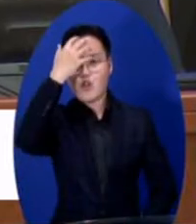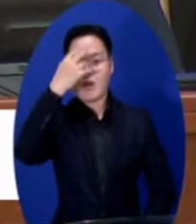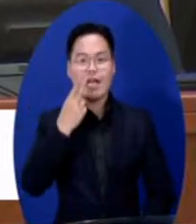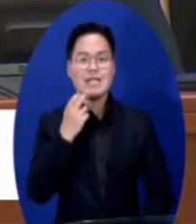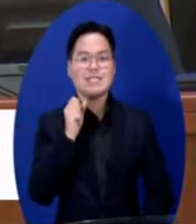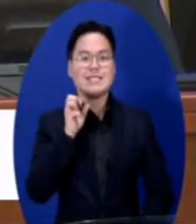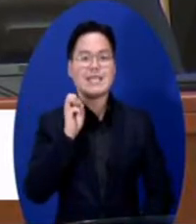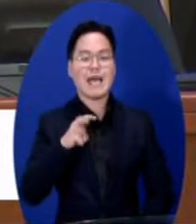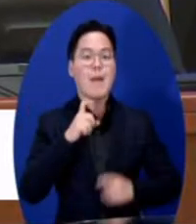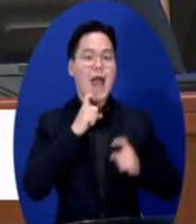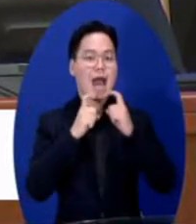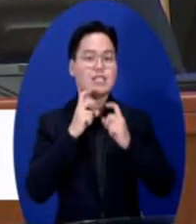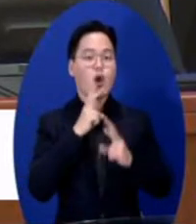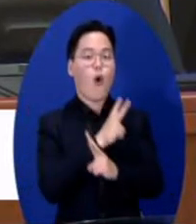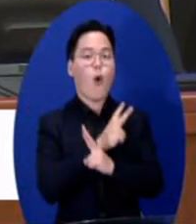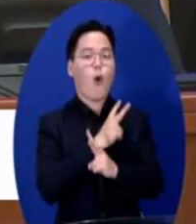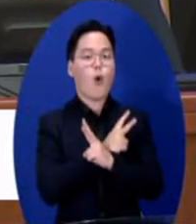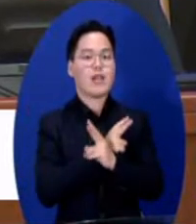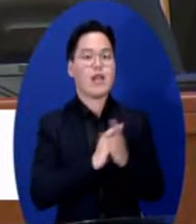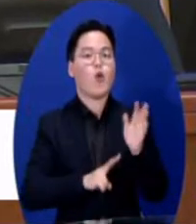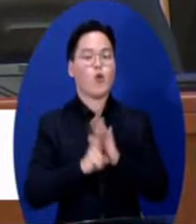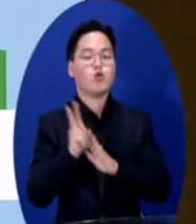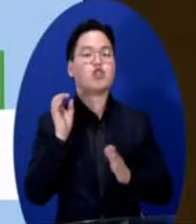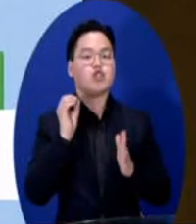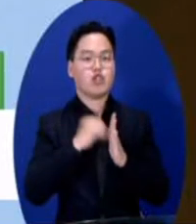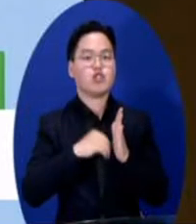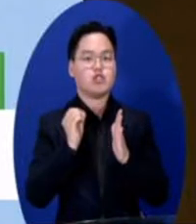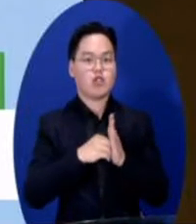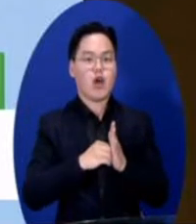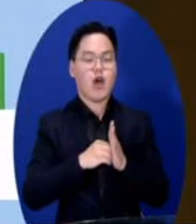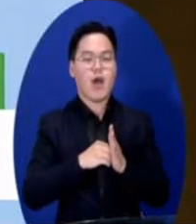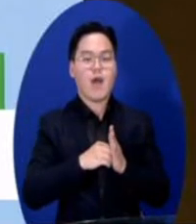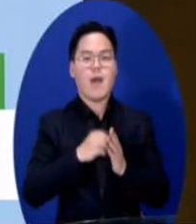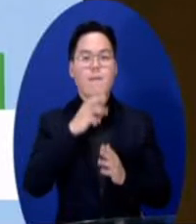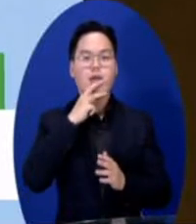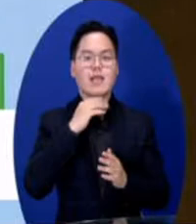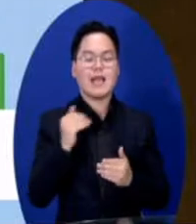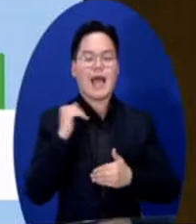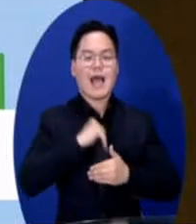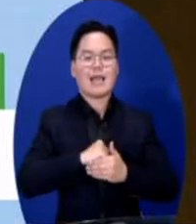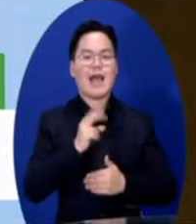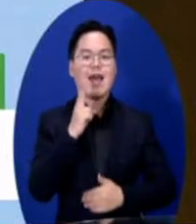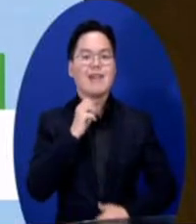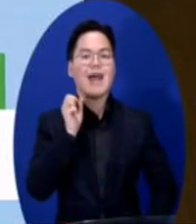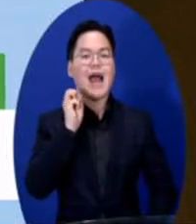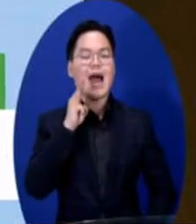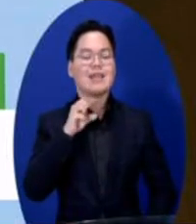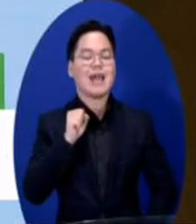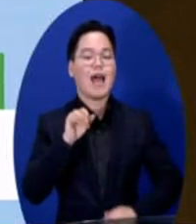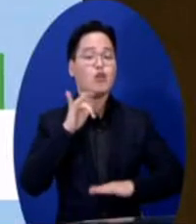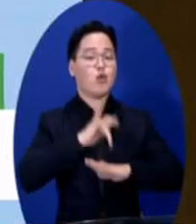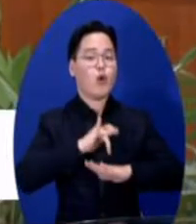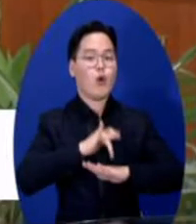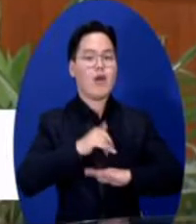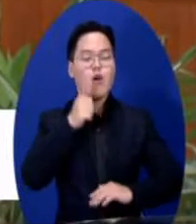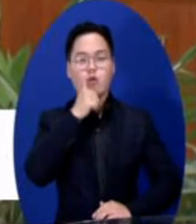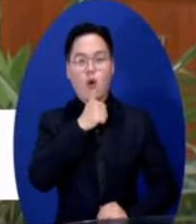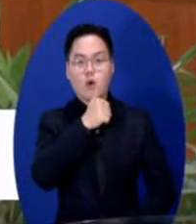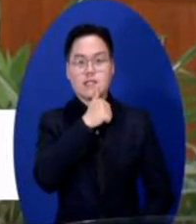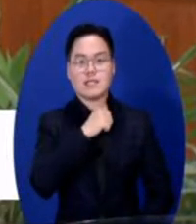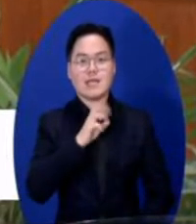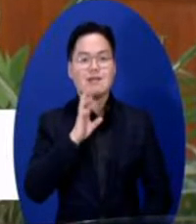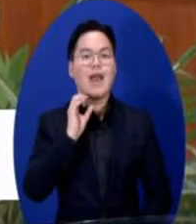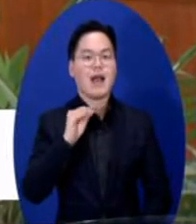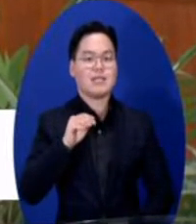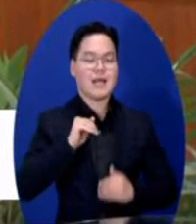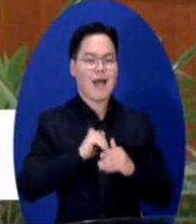цахим харилцааны хууль гаргах ёстой. Тухайн хуулийн хүрээнд цахим мэдээллийг хадгалах дата төв болон цахим мэдээллийн нууцлалыг